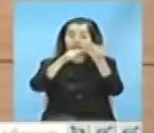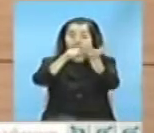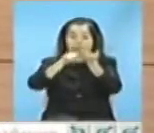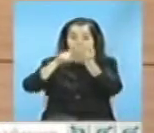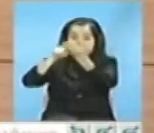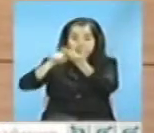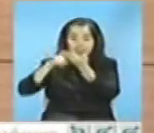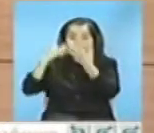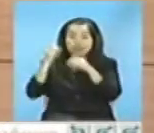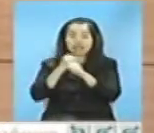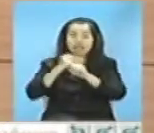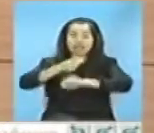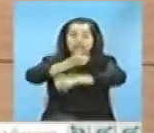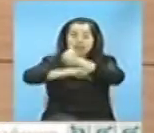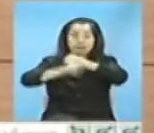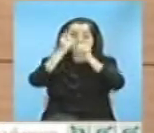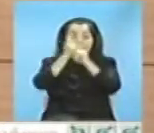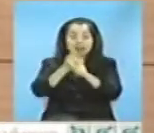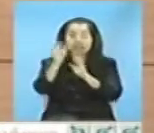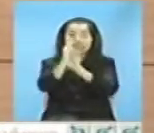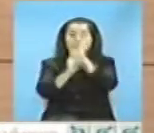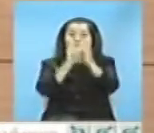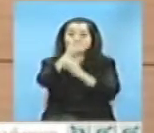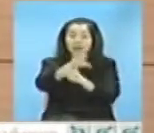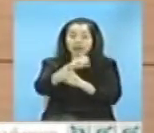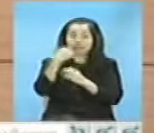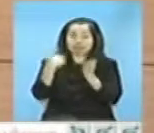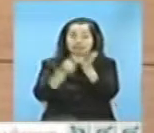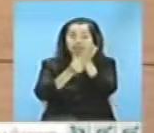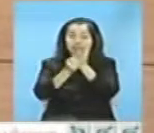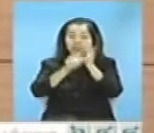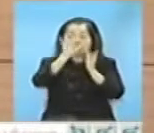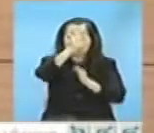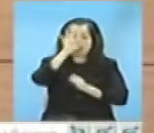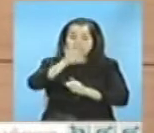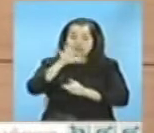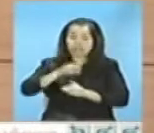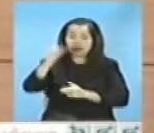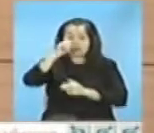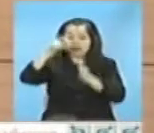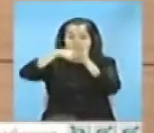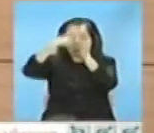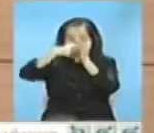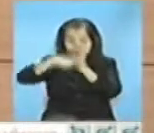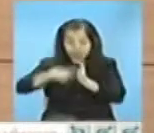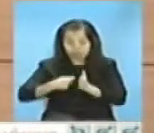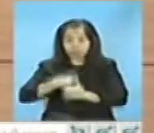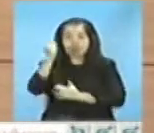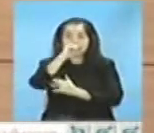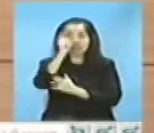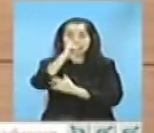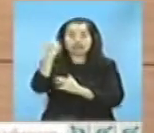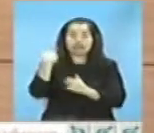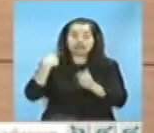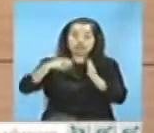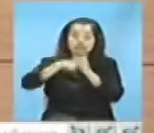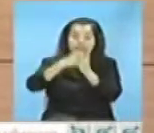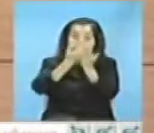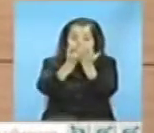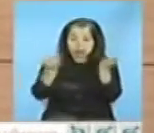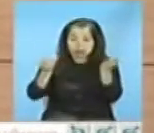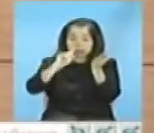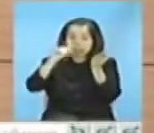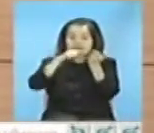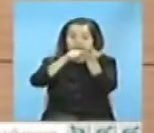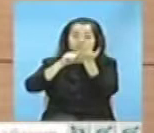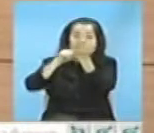แล้วก็ปฏิบัติตามข้อบังคับที่ระบุว่าจะแก้ไขมาตราใดด้วยเหตุผลอะไรมีหลักการและเหตุผลอย่างไรเสนอเ